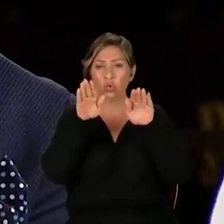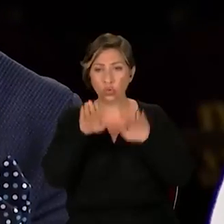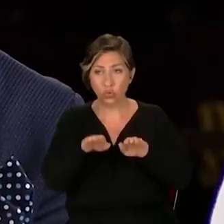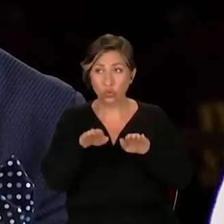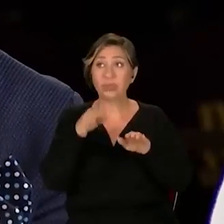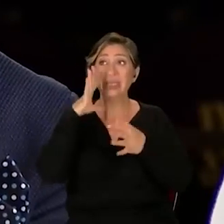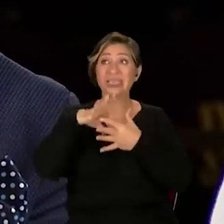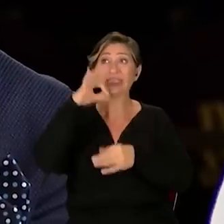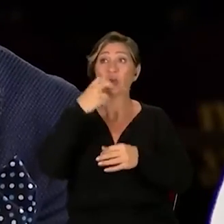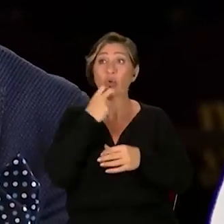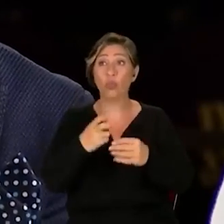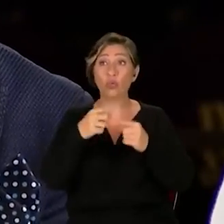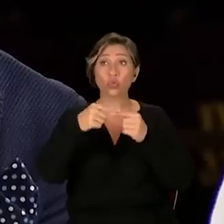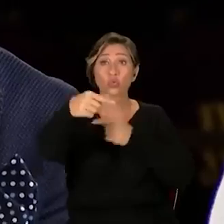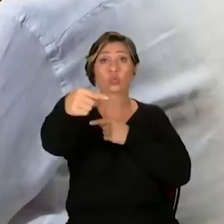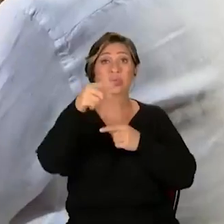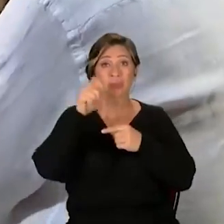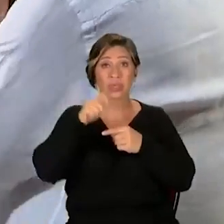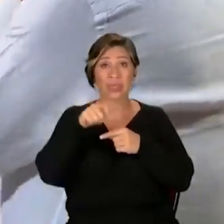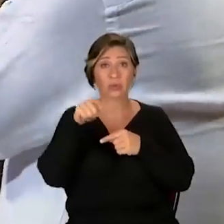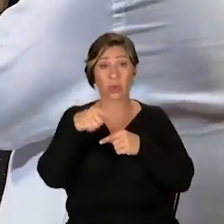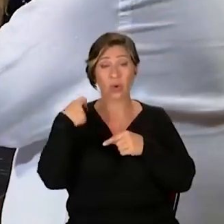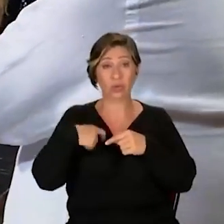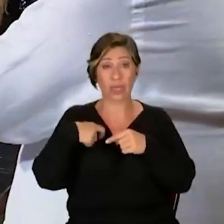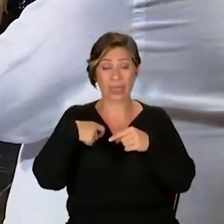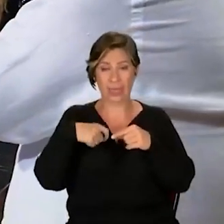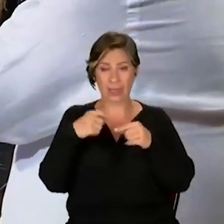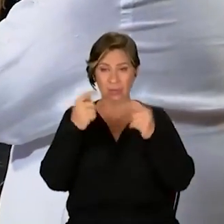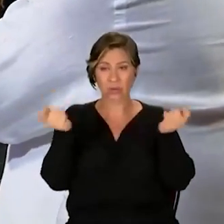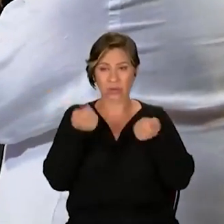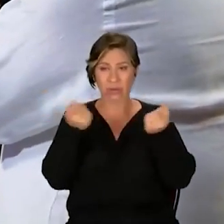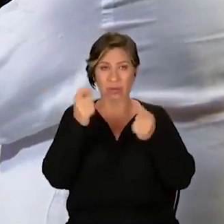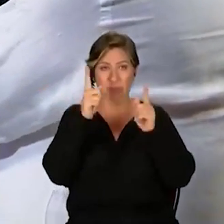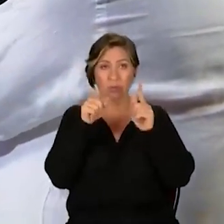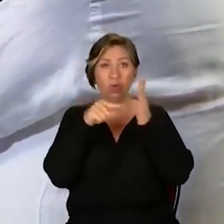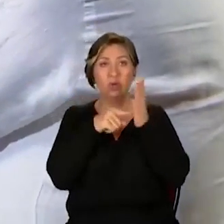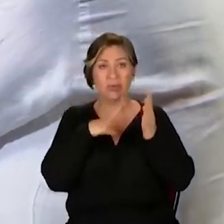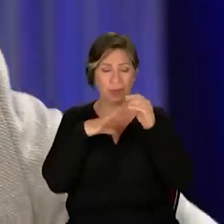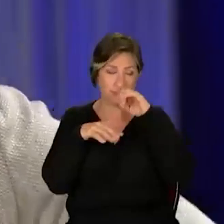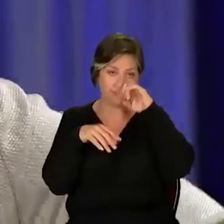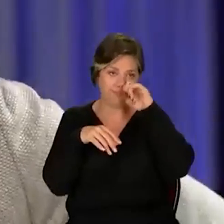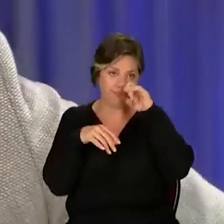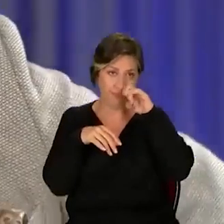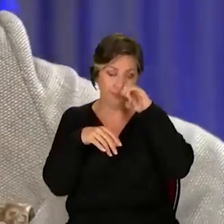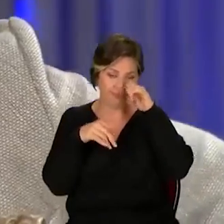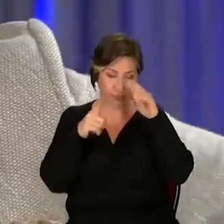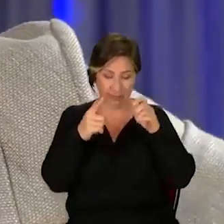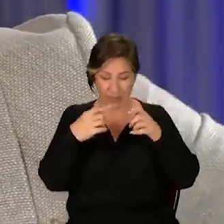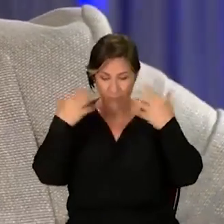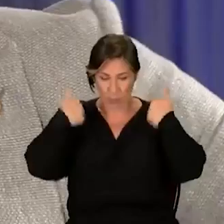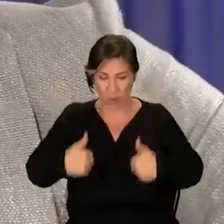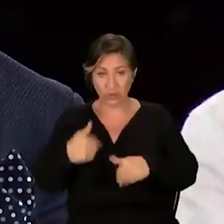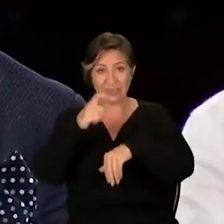durdurup İnsan ömrünü uzatabilecekler. Yani şu an özellikle anti-aging üzerinde çalıştıkları nokta bu. Yani bu bir biyolojik saat hackleme